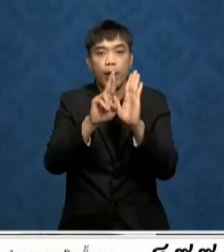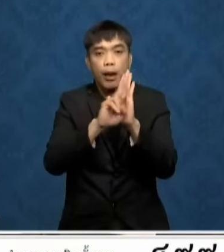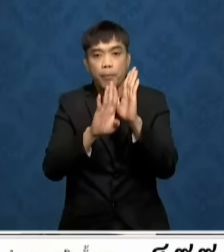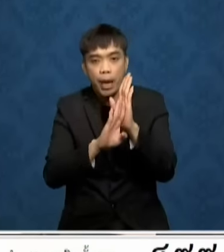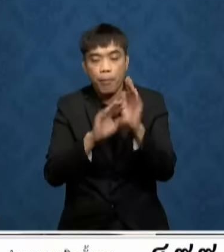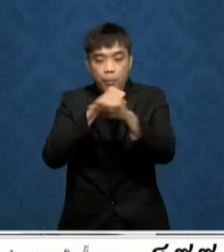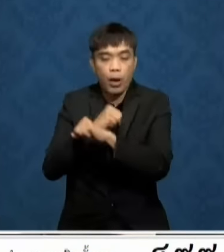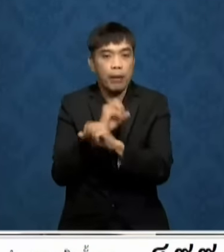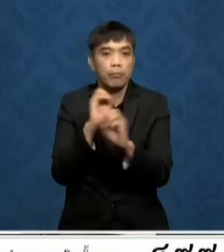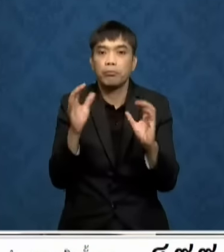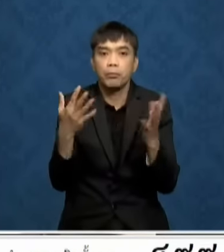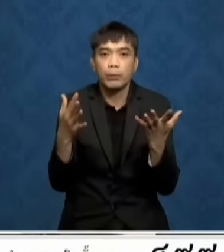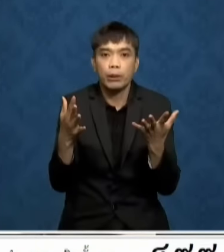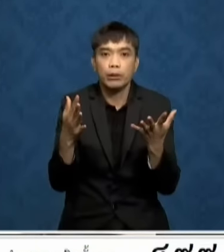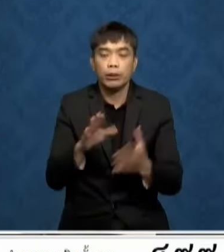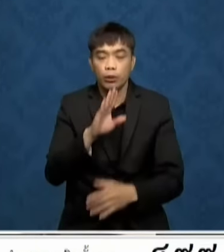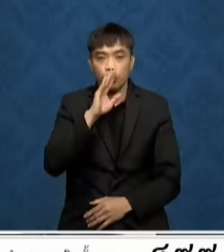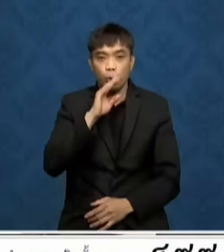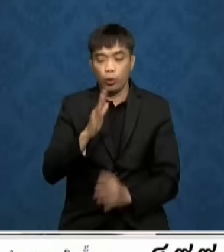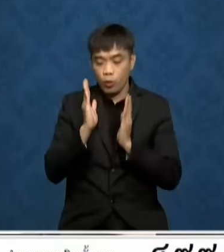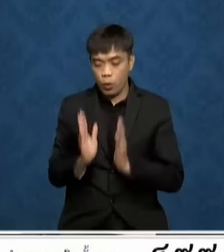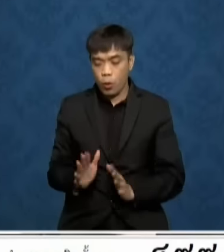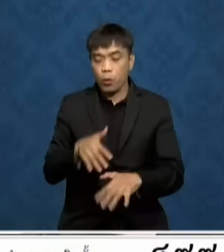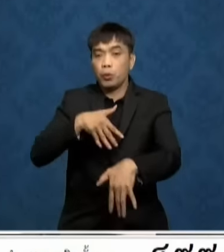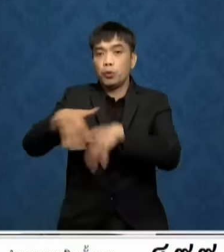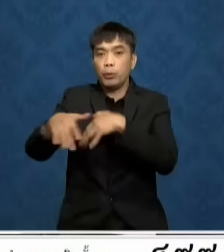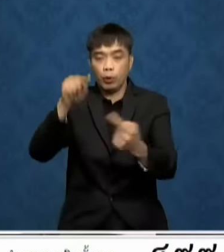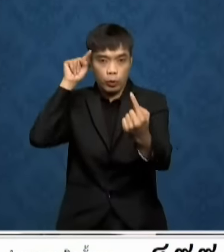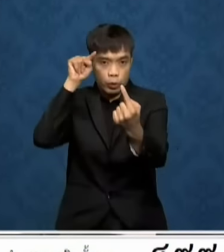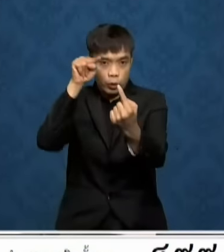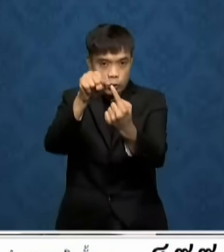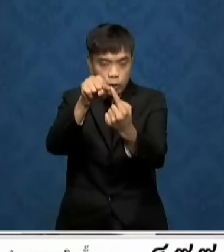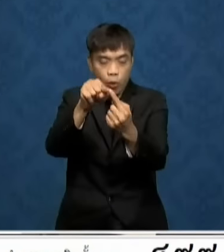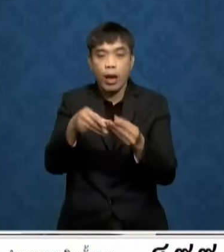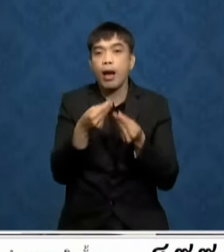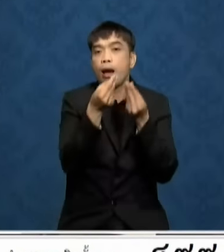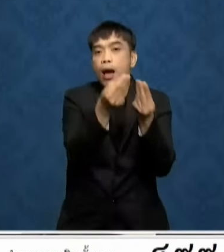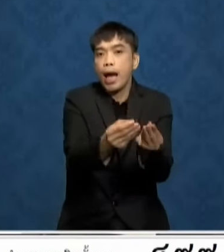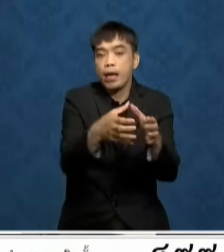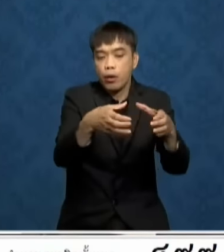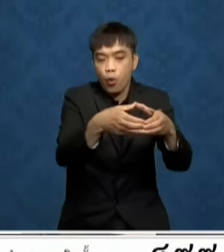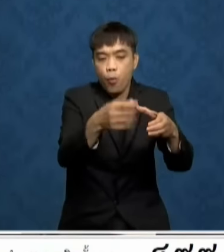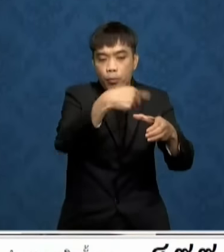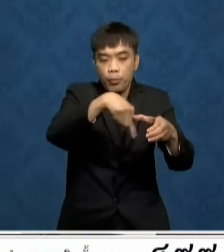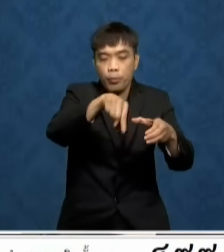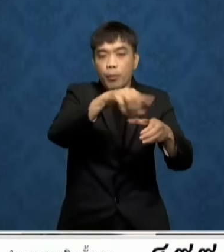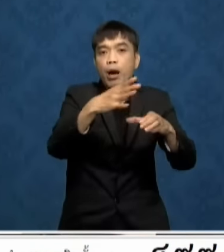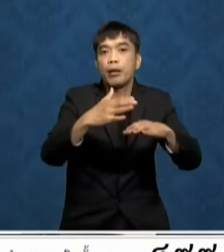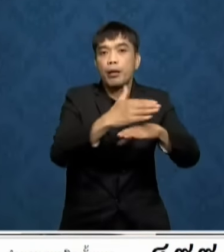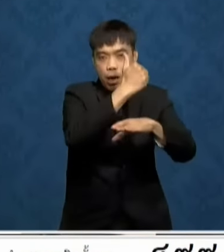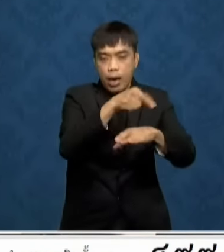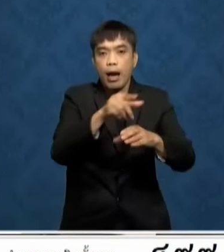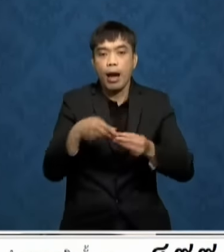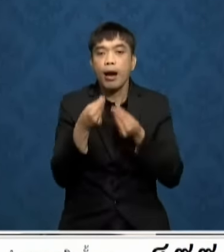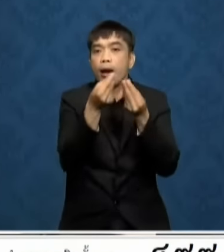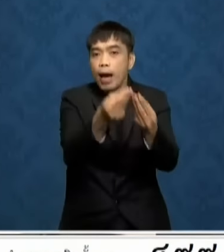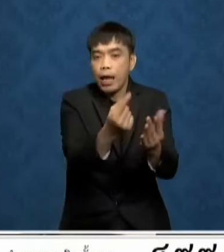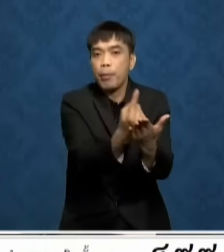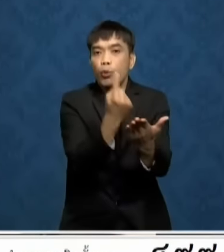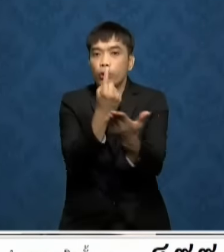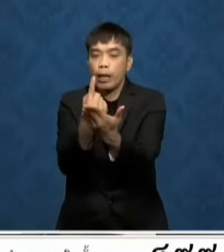ความชอบธรรมในการยุบทิ้งเจตนารมณ์ของประชาชนที่ฝากไว้กับพรรคการเมืองท่านประธานคะจากการสืบค้นข้อมูลดิฉันพ